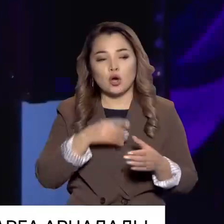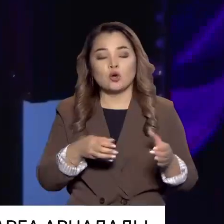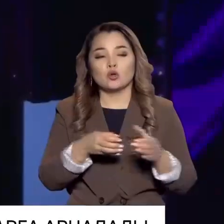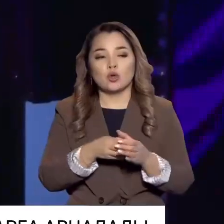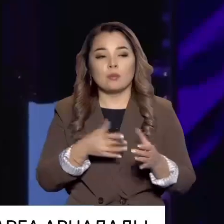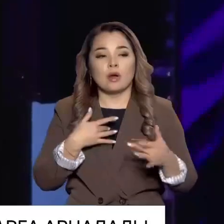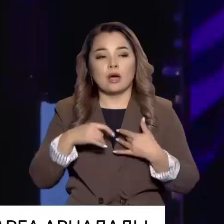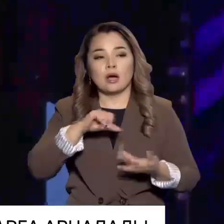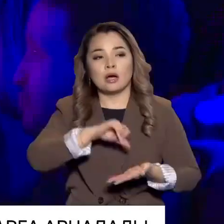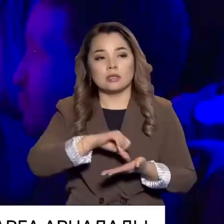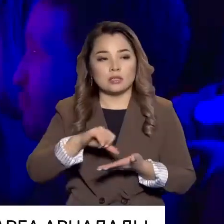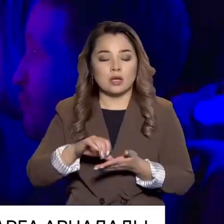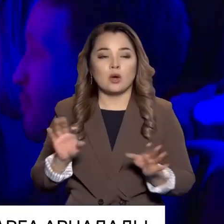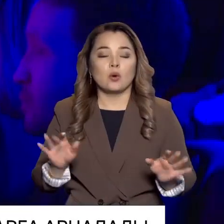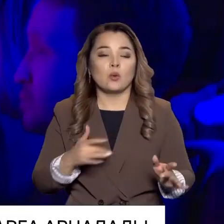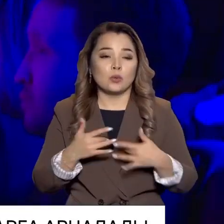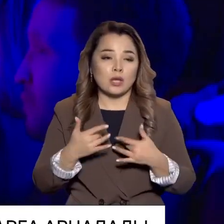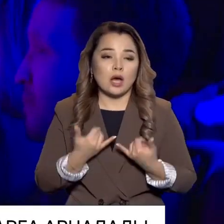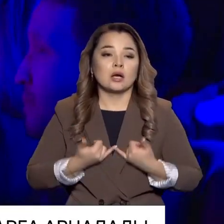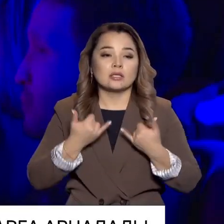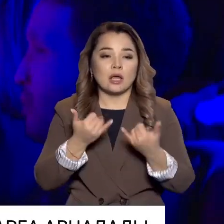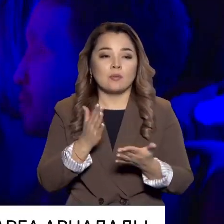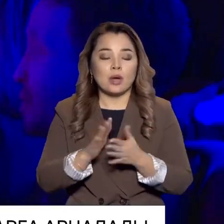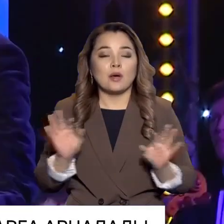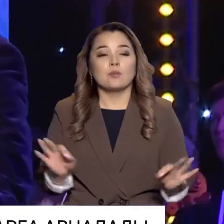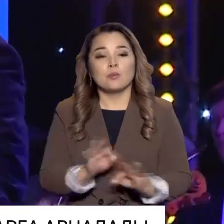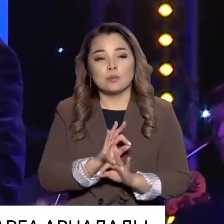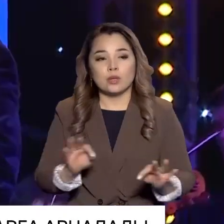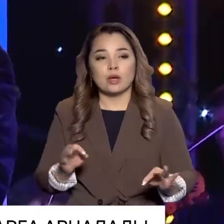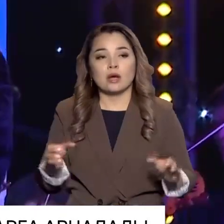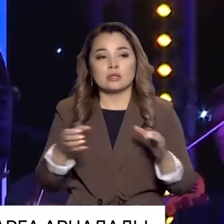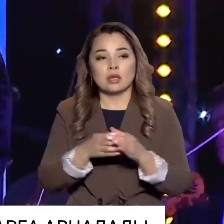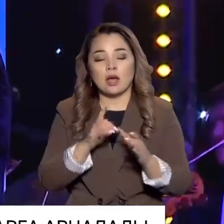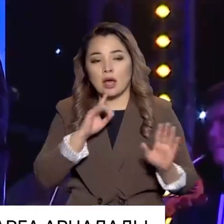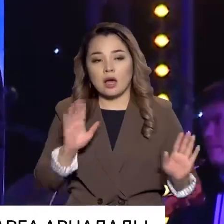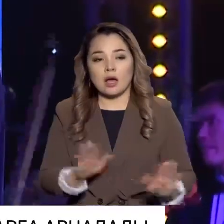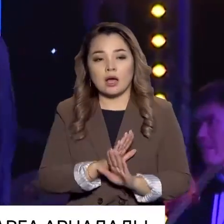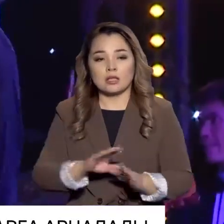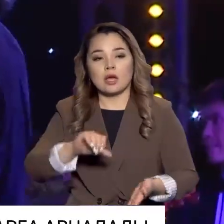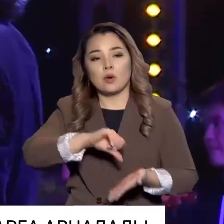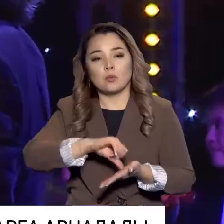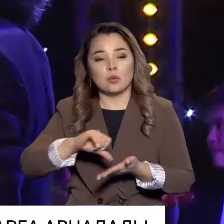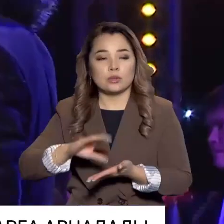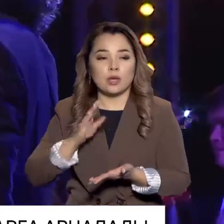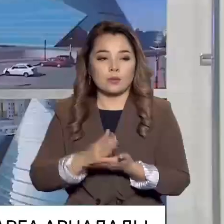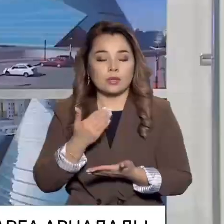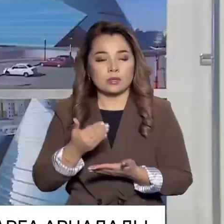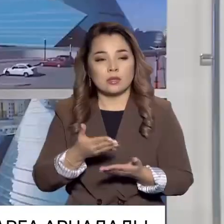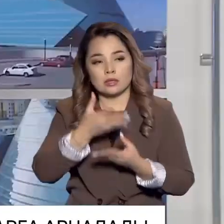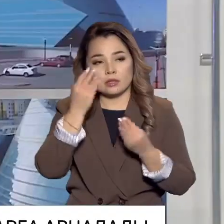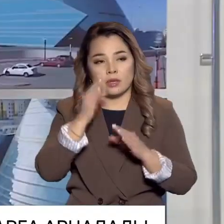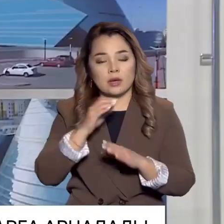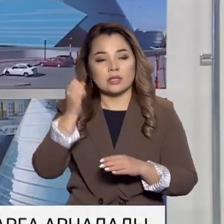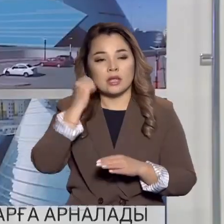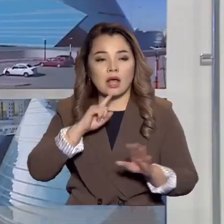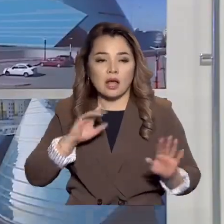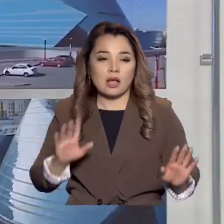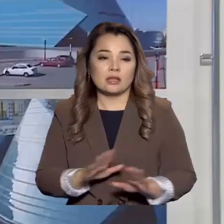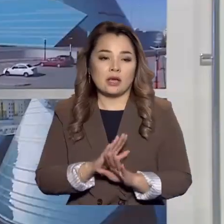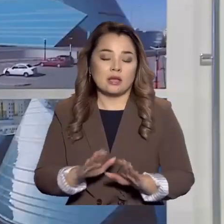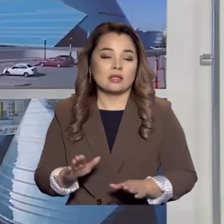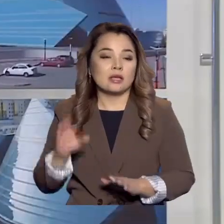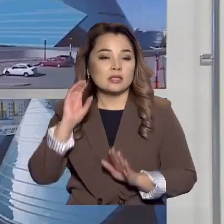ұжымының әртістері өнер көрсетуде. Сондай-ақ симфониялық оркестрдің музыканттары да бар. Ал естен кетпес естендерді тыңдауға